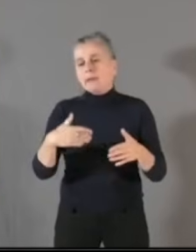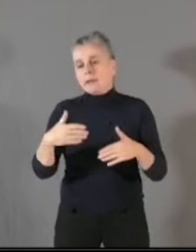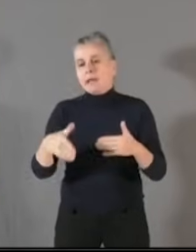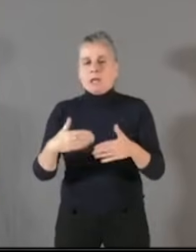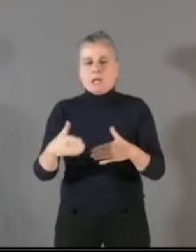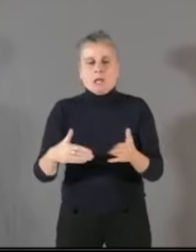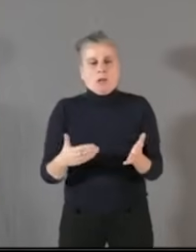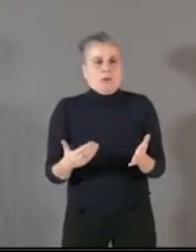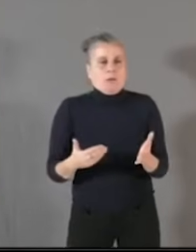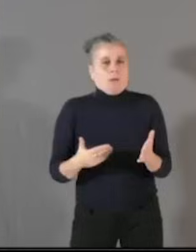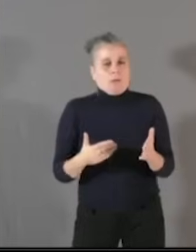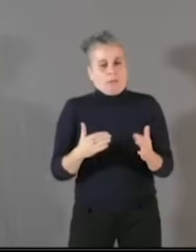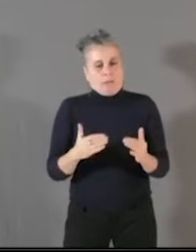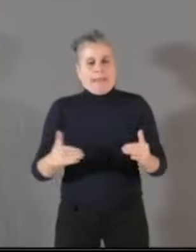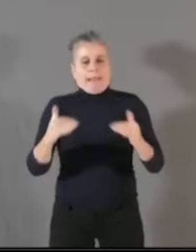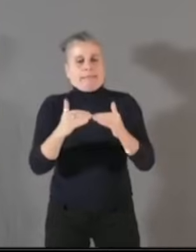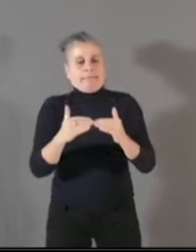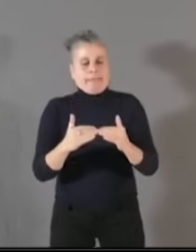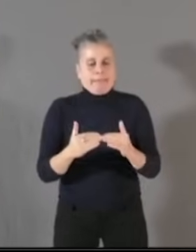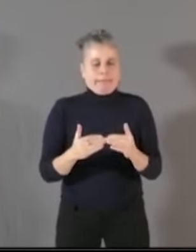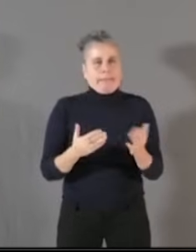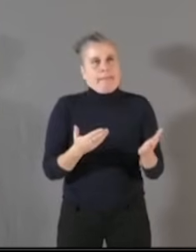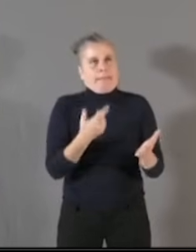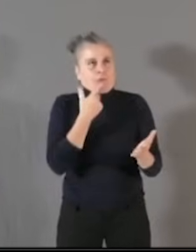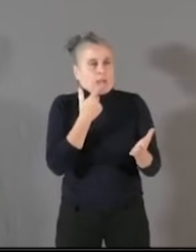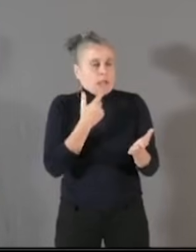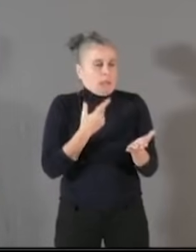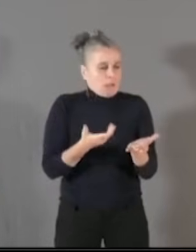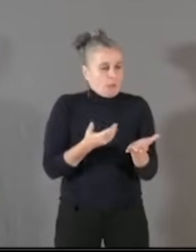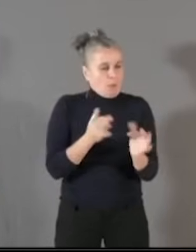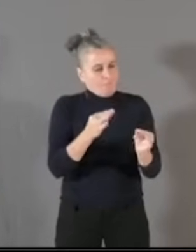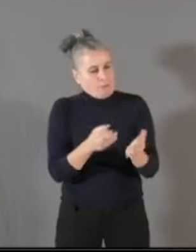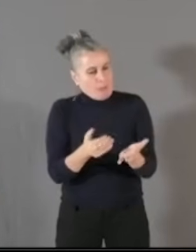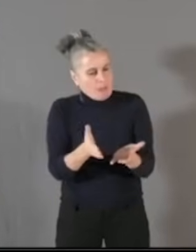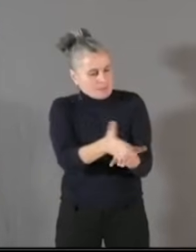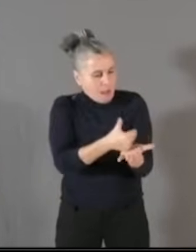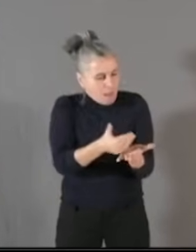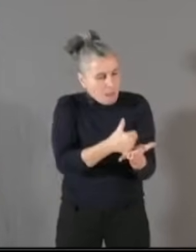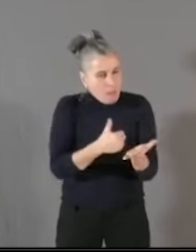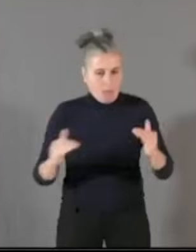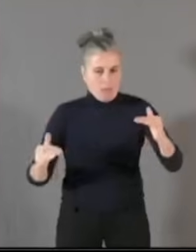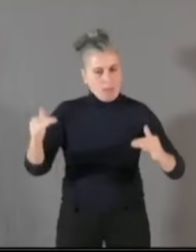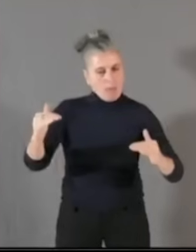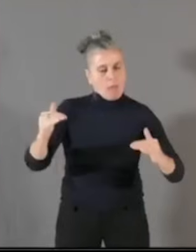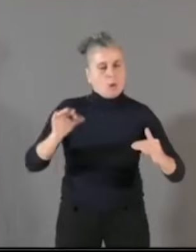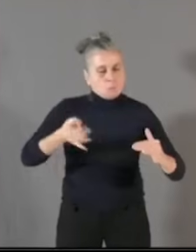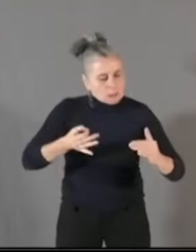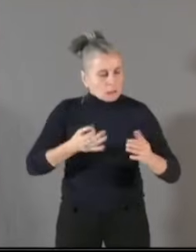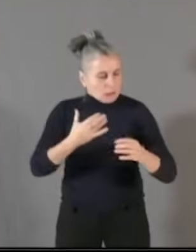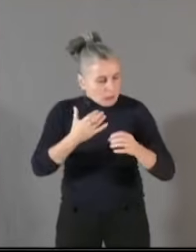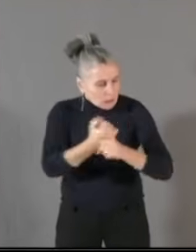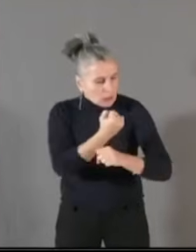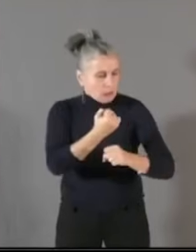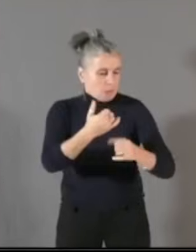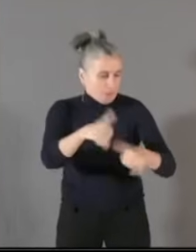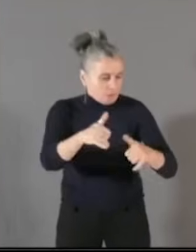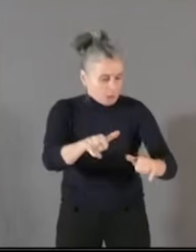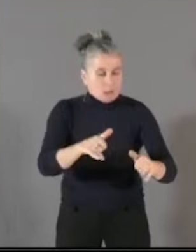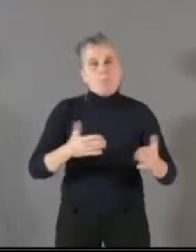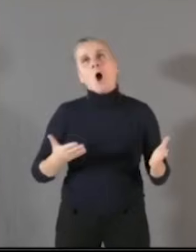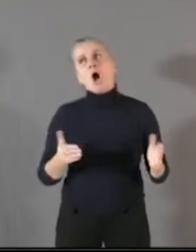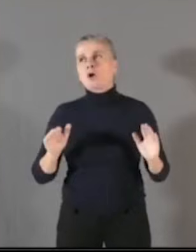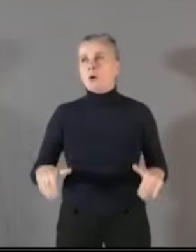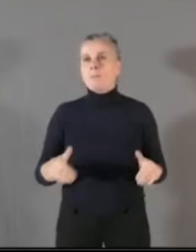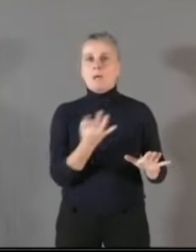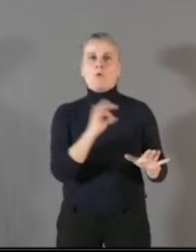d'égalité, cette égalité en matière salariale qui reste à conquérir. Mais dans notre pays, il faut quand